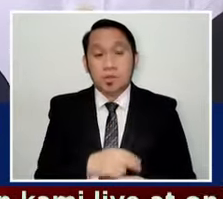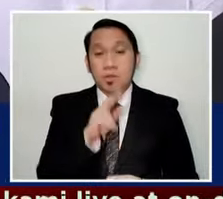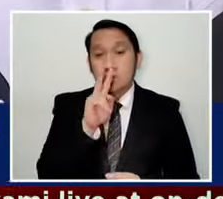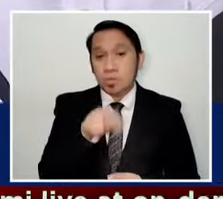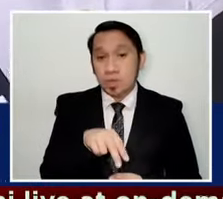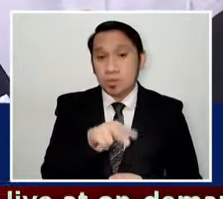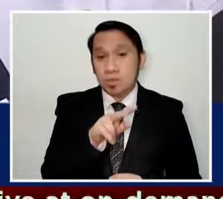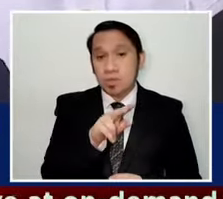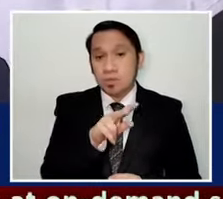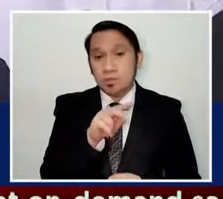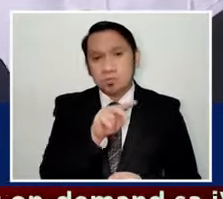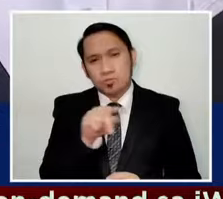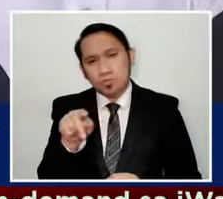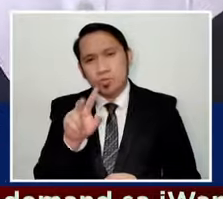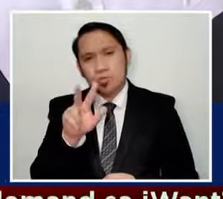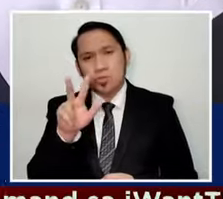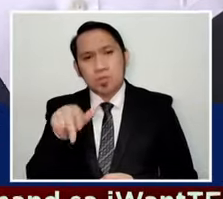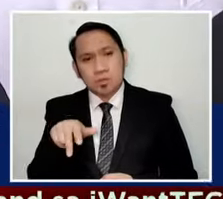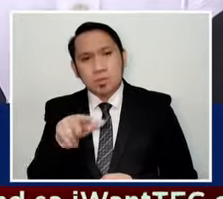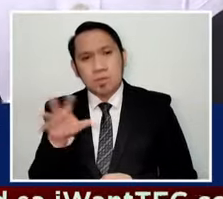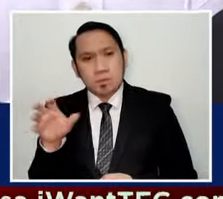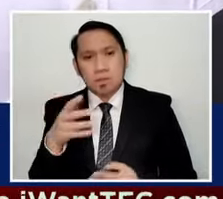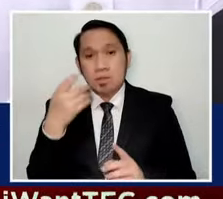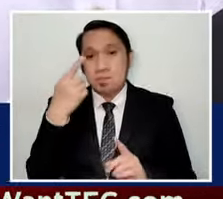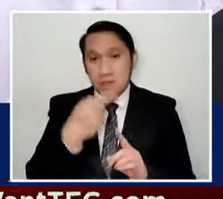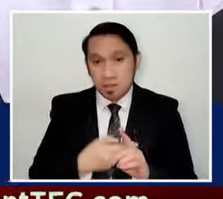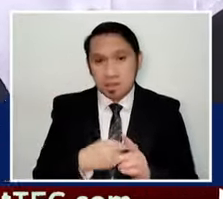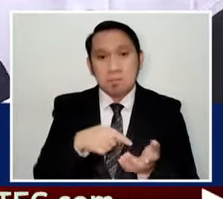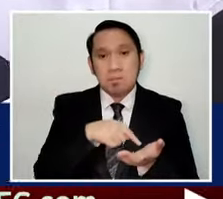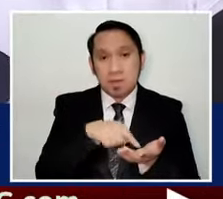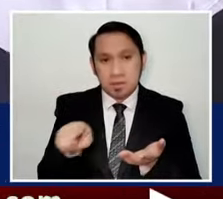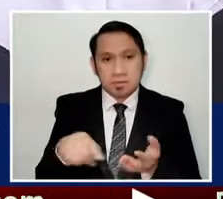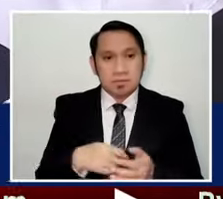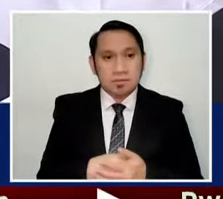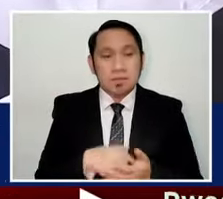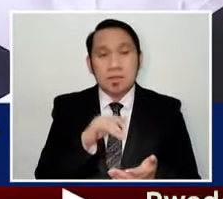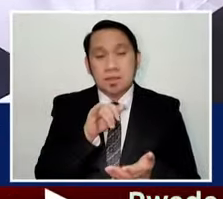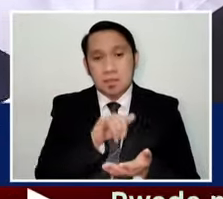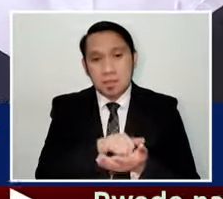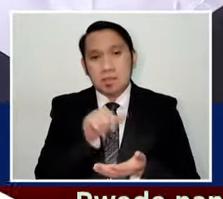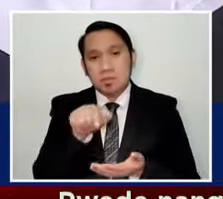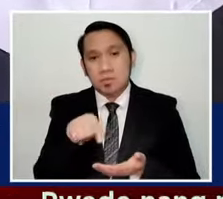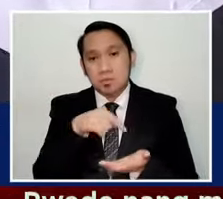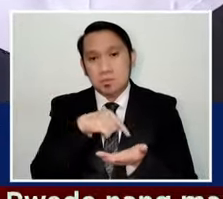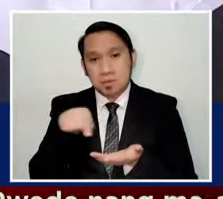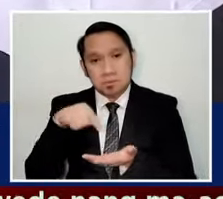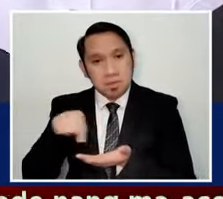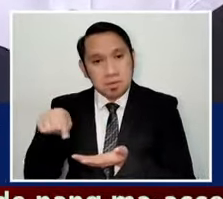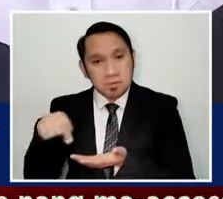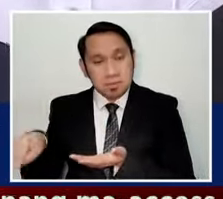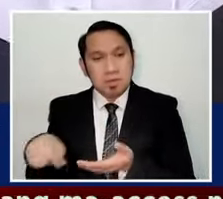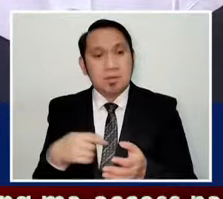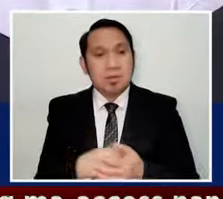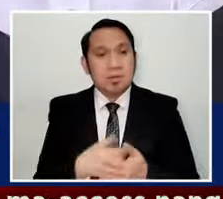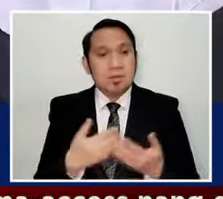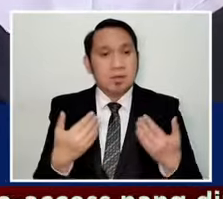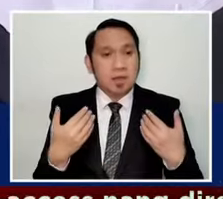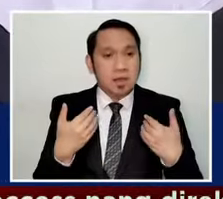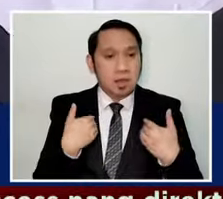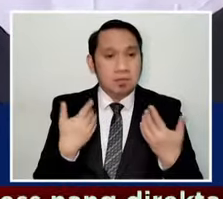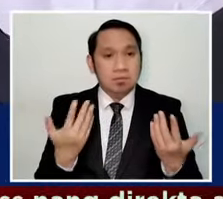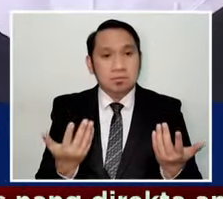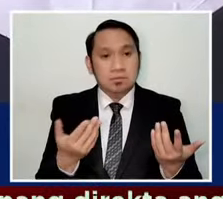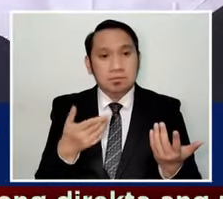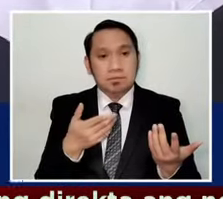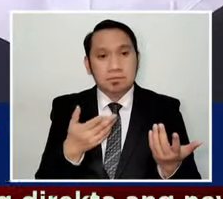2,500 a month. Ayun po yung amount amortization to. Meron tayong interest subsidy na ligay ang